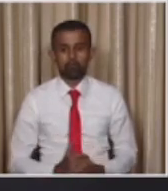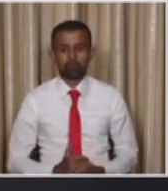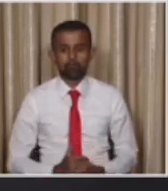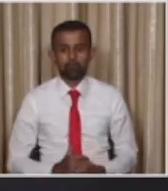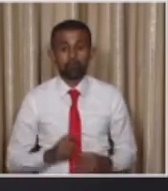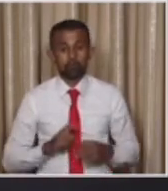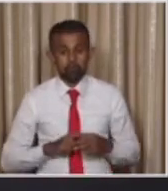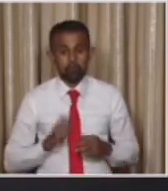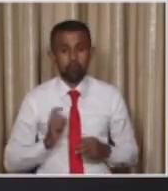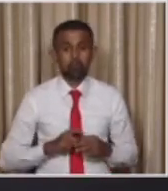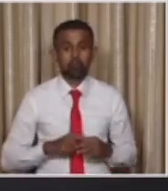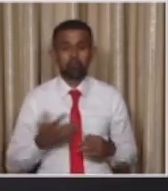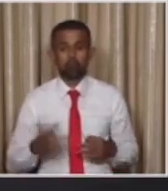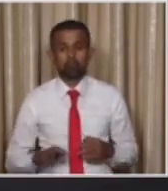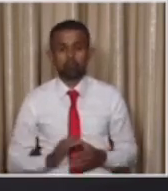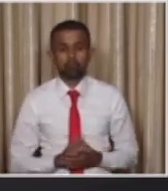බරපතල ප්‍රශ්න තිබුණා,